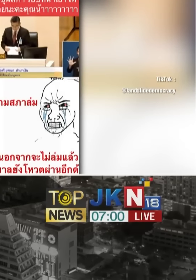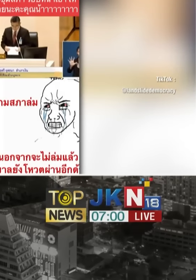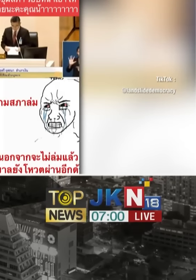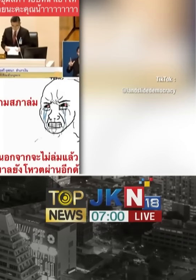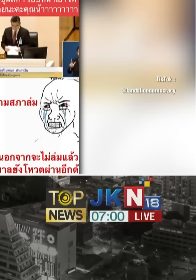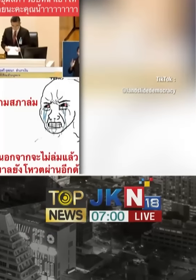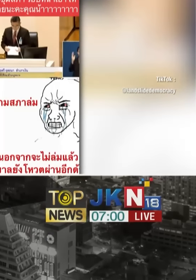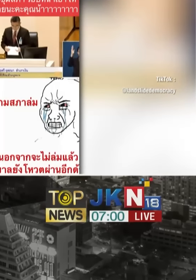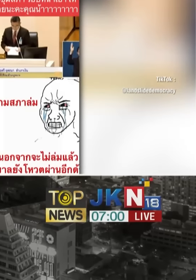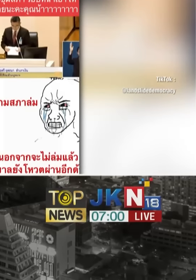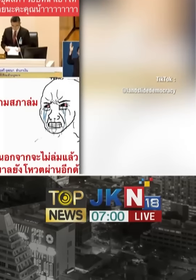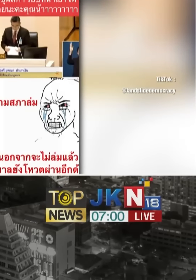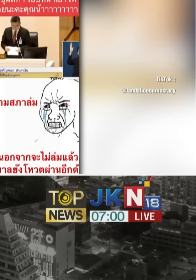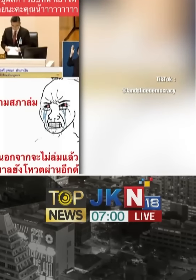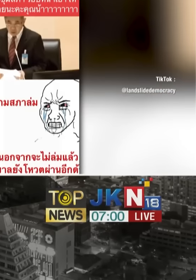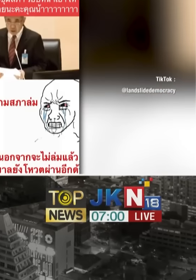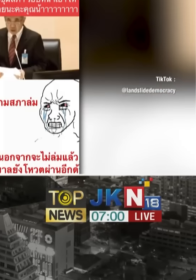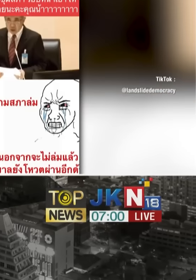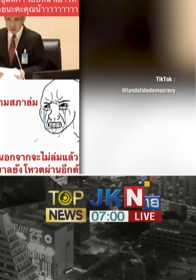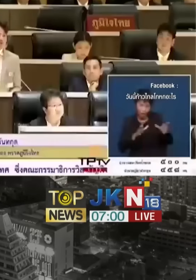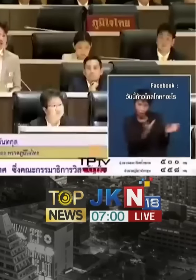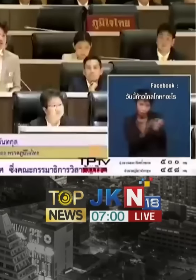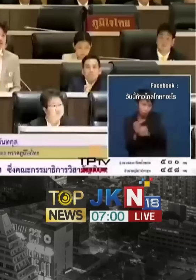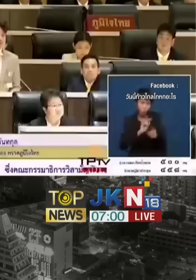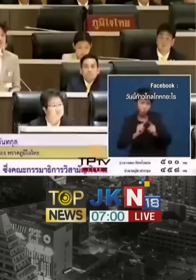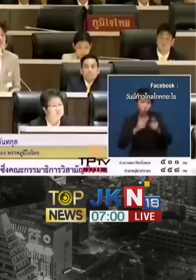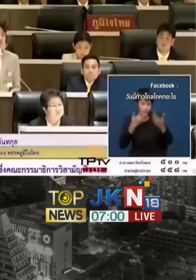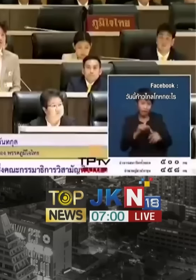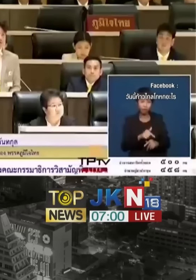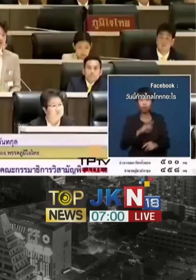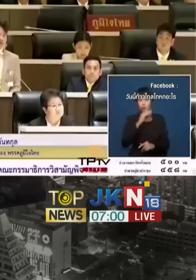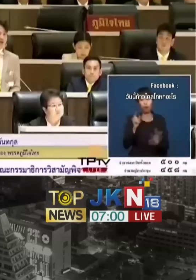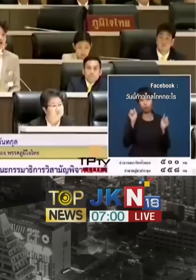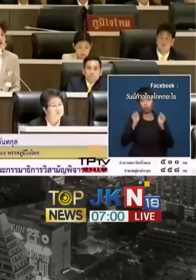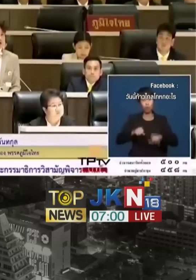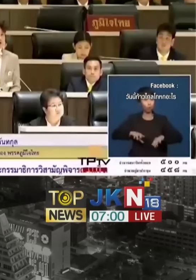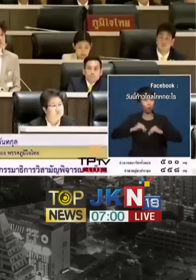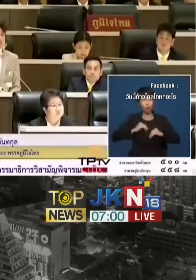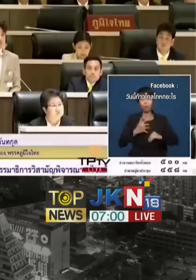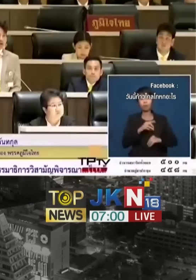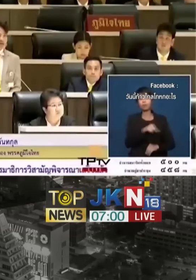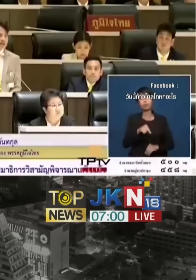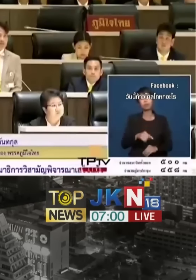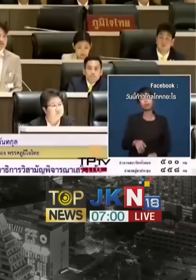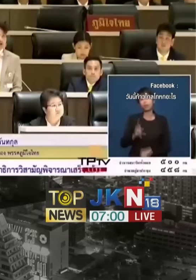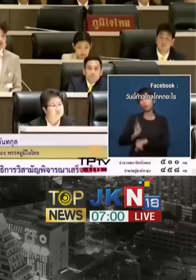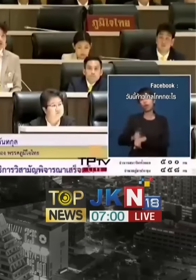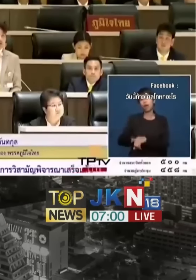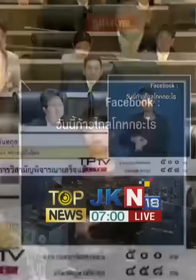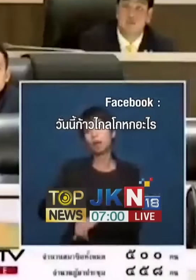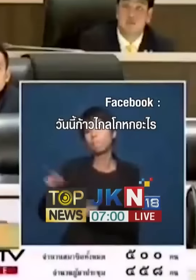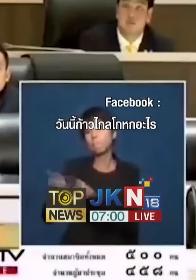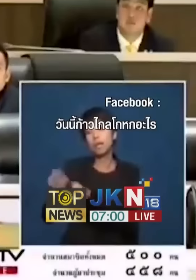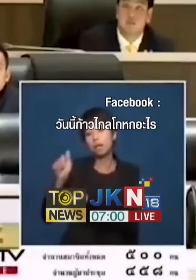าเห็นด้วย153เสียงไม่เห็นด้วย0นะนี่ในแฟนเพจวันนี้ก้าวไกลกู6อะ